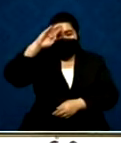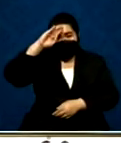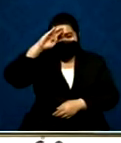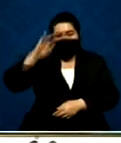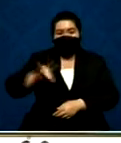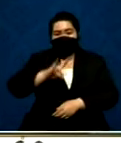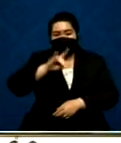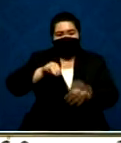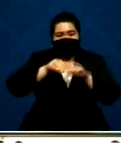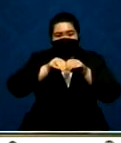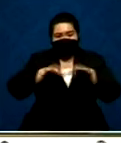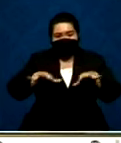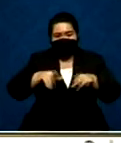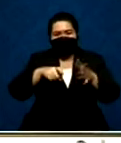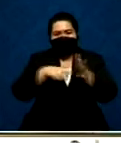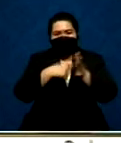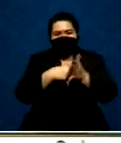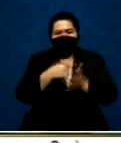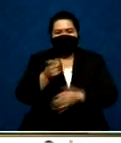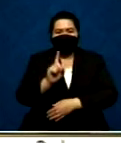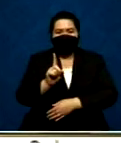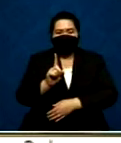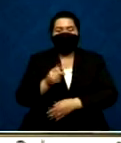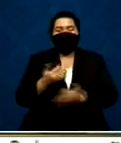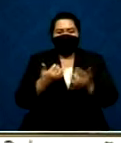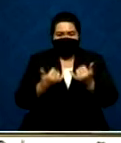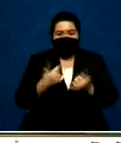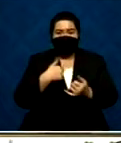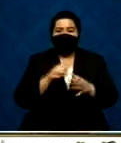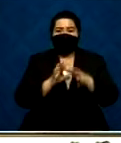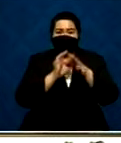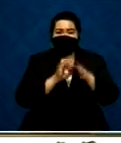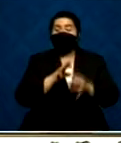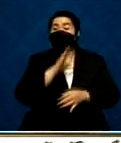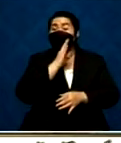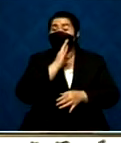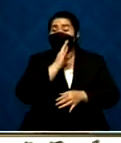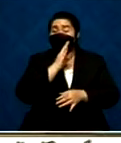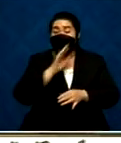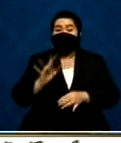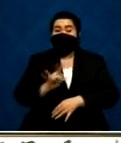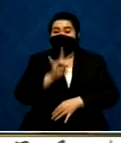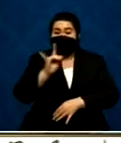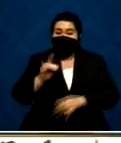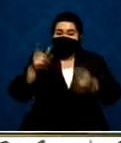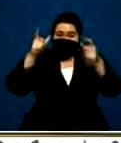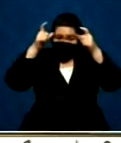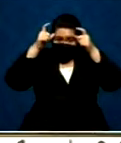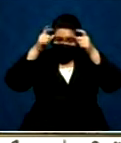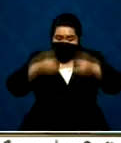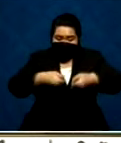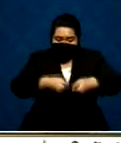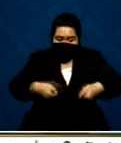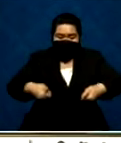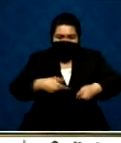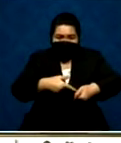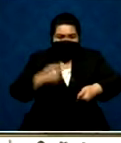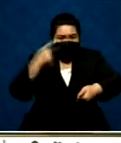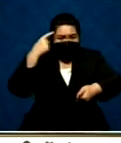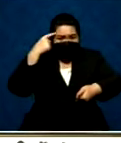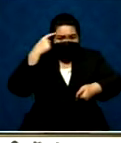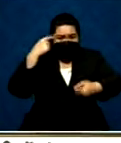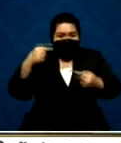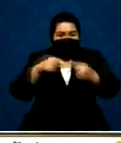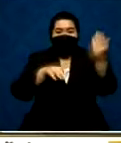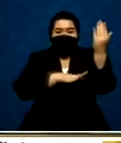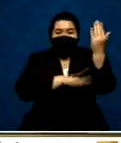ยแล้วผมเป็นห่วงเป็นอย่างยิ่งนะครับว่าถ้ามีการเคลื่อนย้ายสัตว์โดยเฉพาะโคเนี่ยในระลอกใหญ่ที่จะไปถึงภ